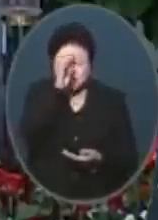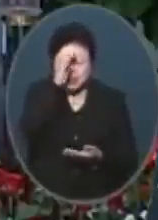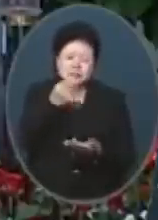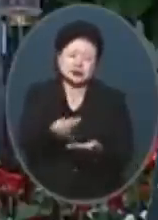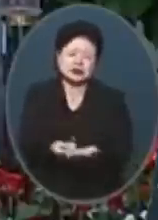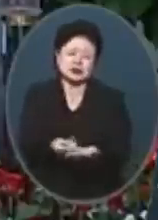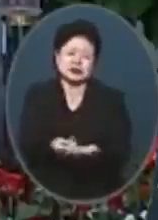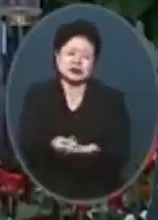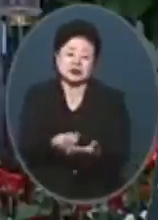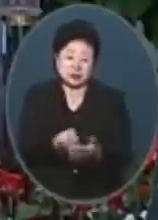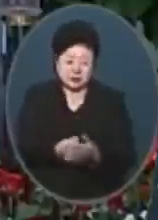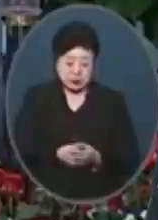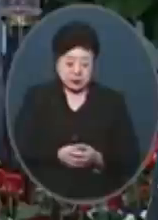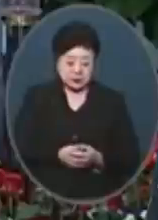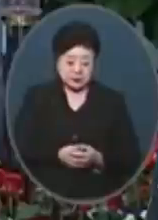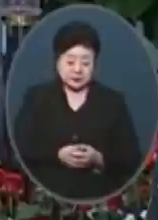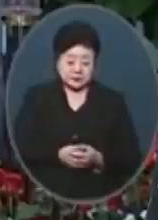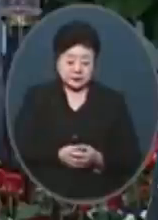그래서